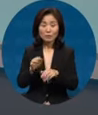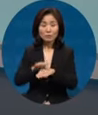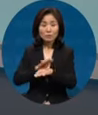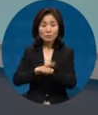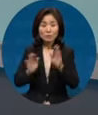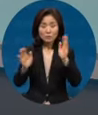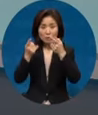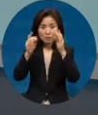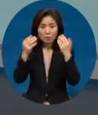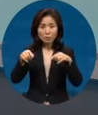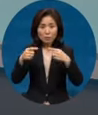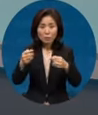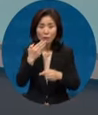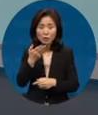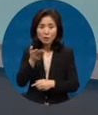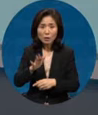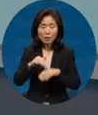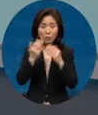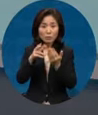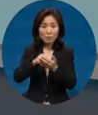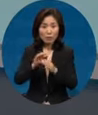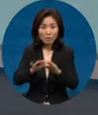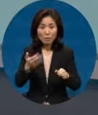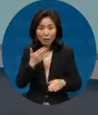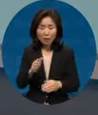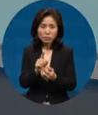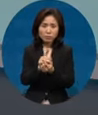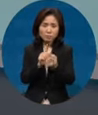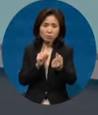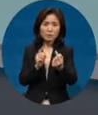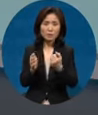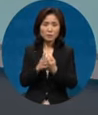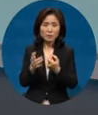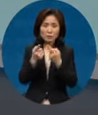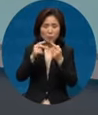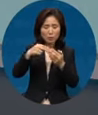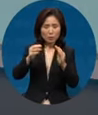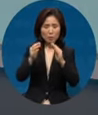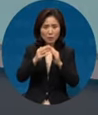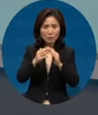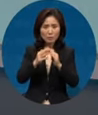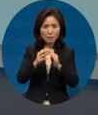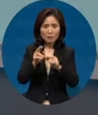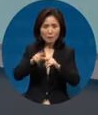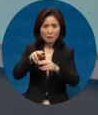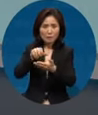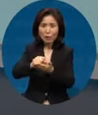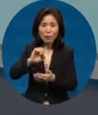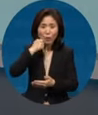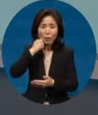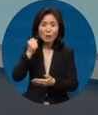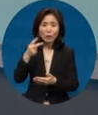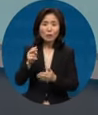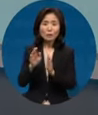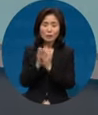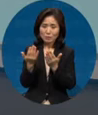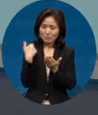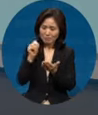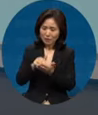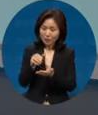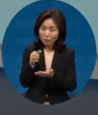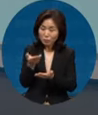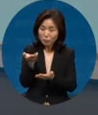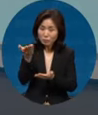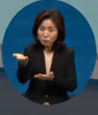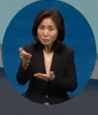또 모든 게 해결되는 것은 아닙니다 거리 두기 때문에 도서관 자리 맞기도 힘들고요 도서관에 책들 까지 코랄 때문에 이태 간